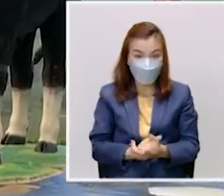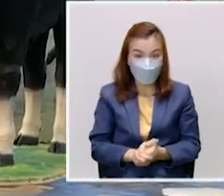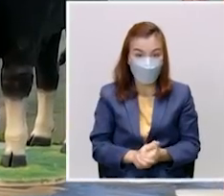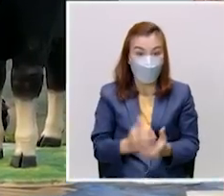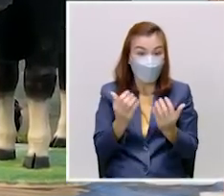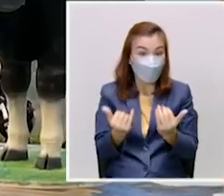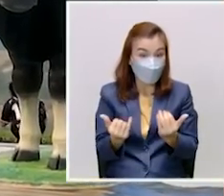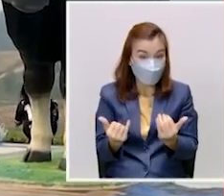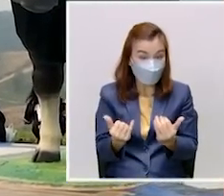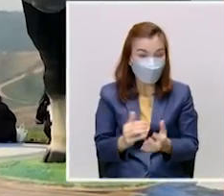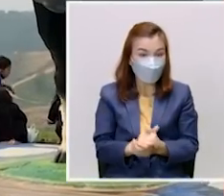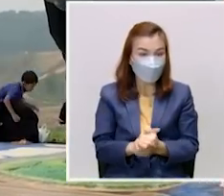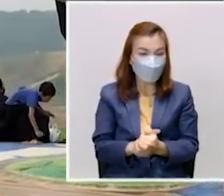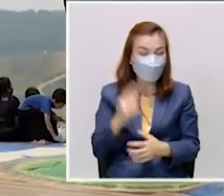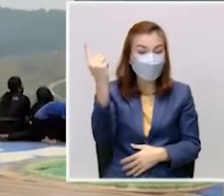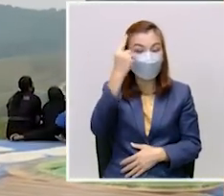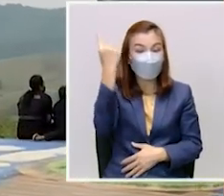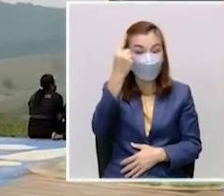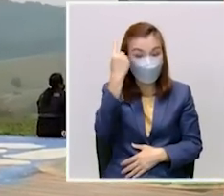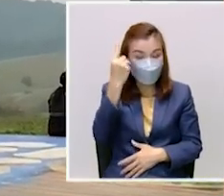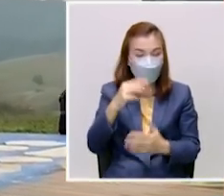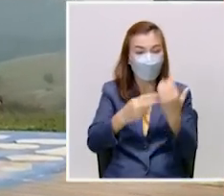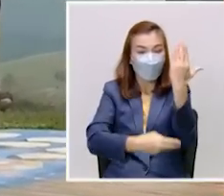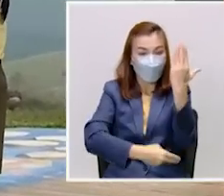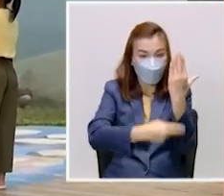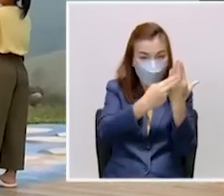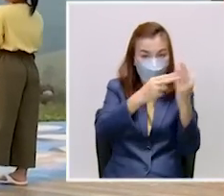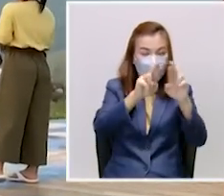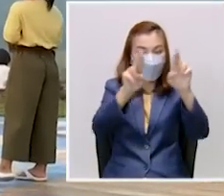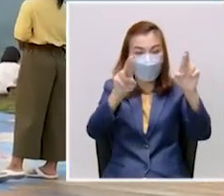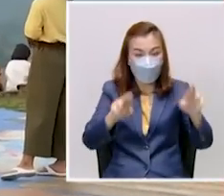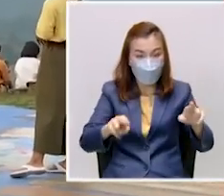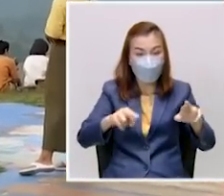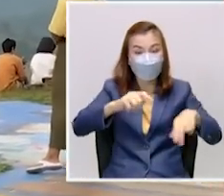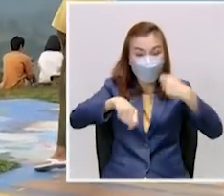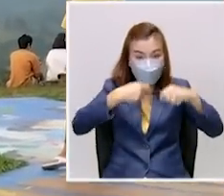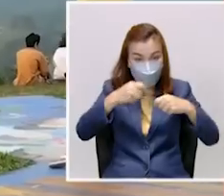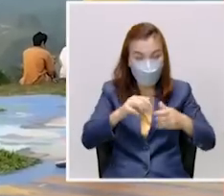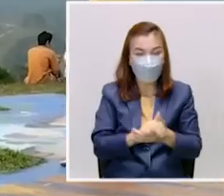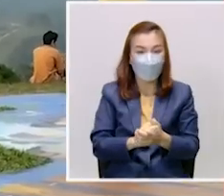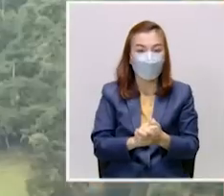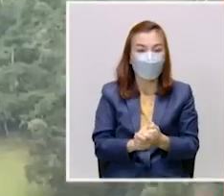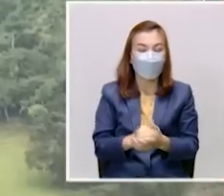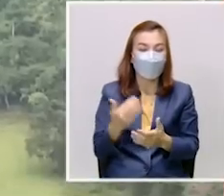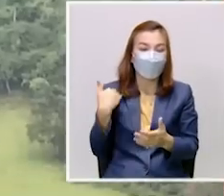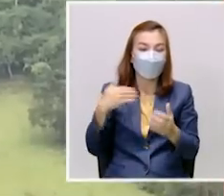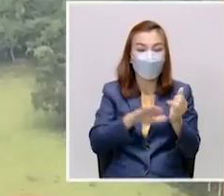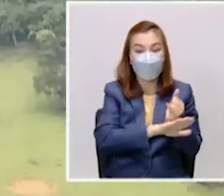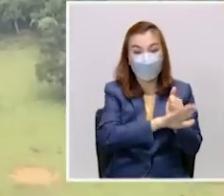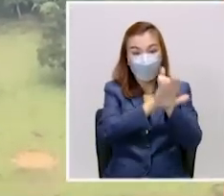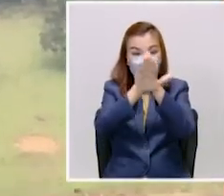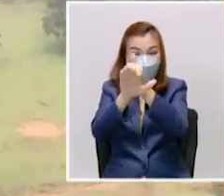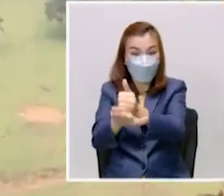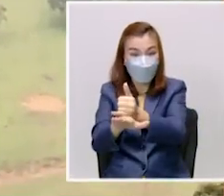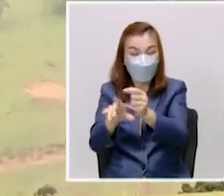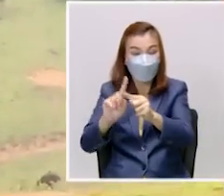นว่าธุรกิจที่เกี่ยวเนื่องกับภาคการท่องเที่ยวนะคะทั้งโรงแรมร้านอาหารหรือแม้แต่กระทั่งการขนส่งเดินทางผ่านนักท่องเที่ยวไปจุดต่างๆได้รับ